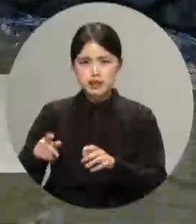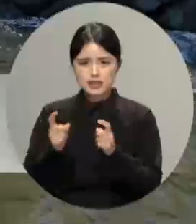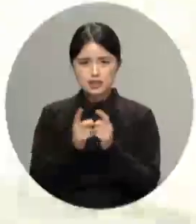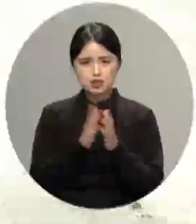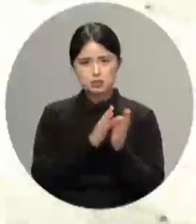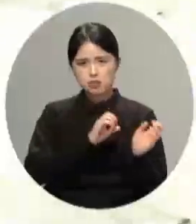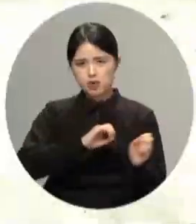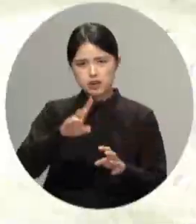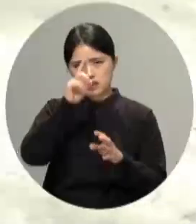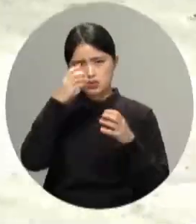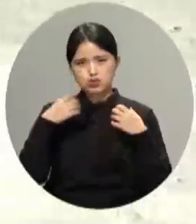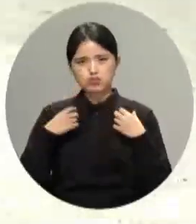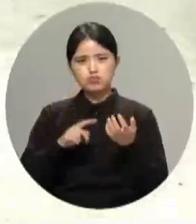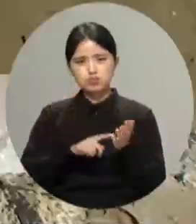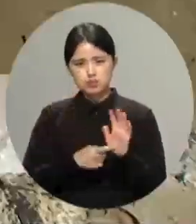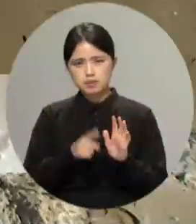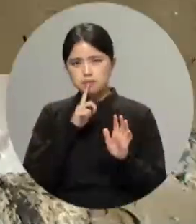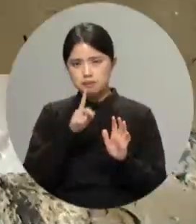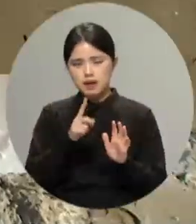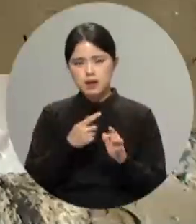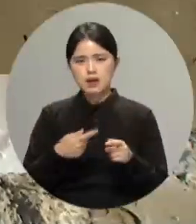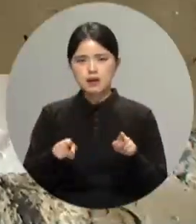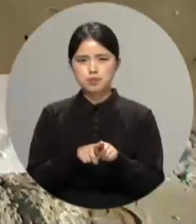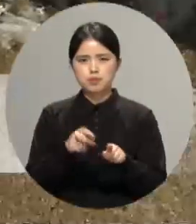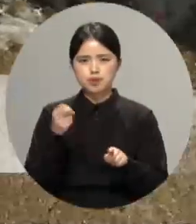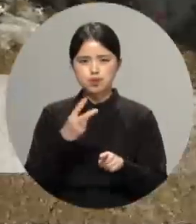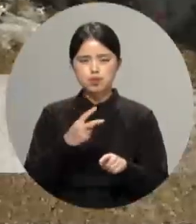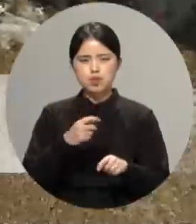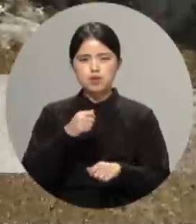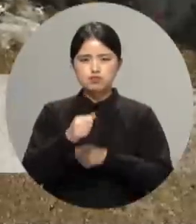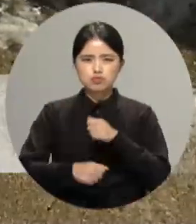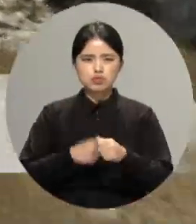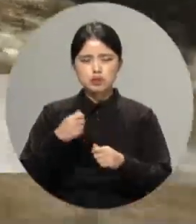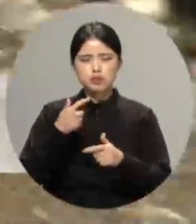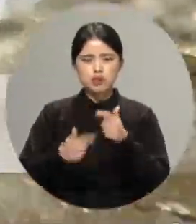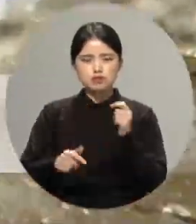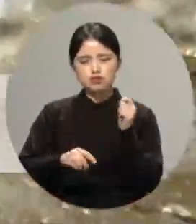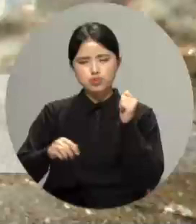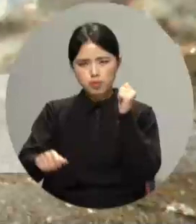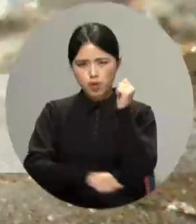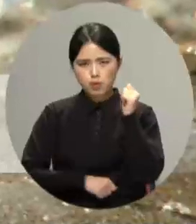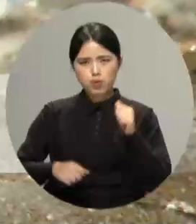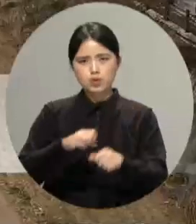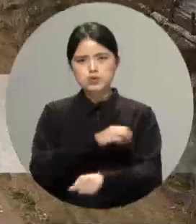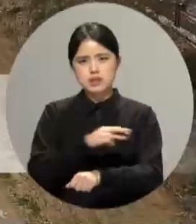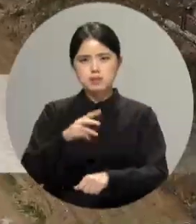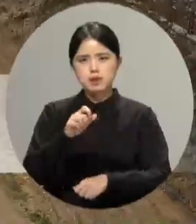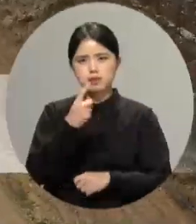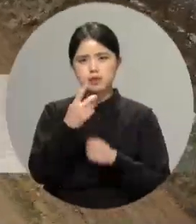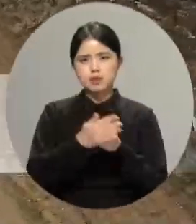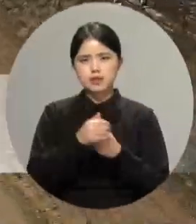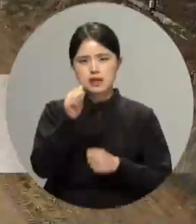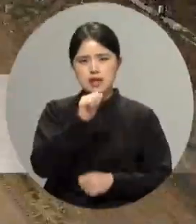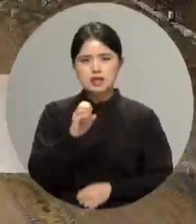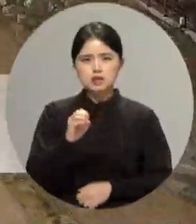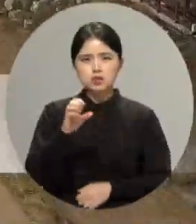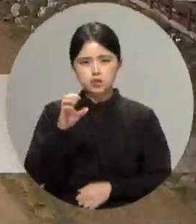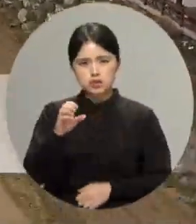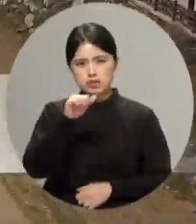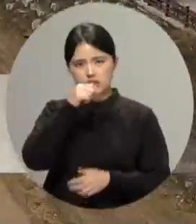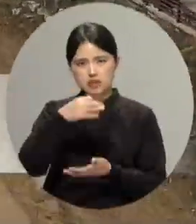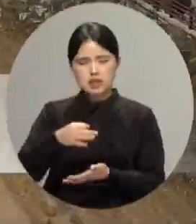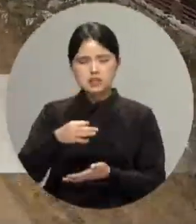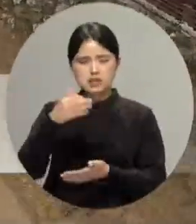둘러싼 논란과 함께 전주시의 하천 무차별 벌목, 새만금 잼버리 파행으로 인한 SOC 예산 삭감 등을